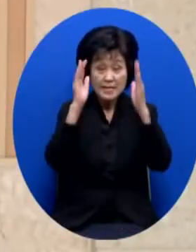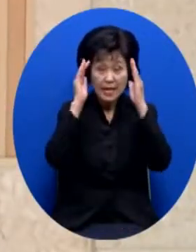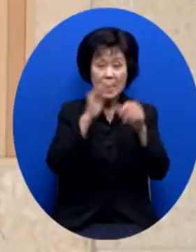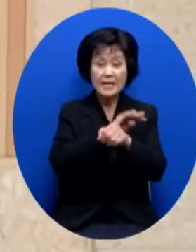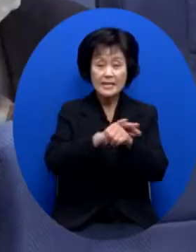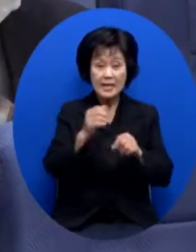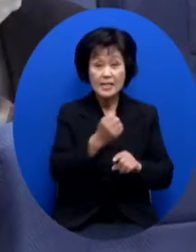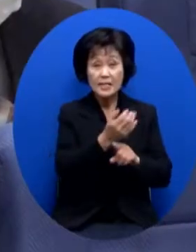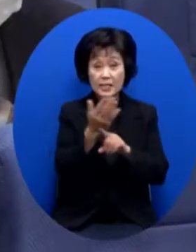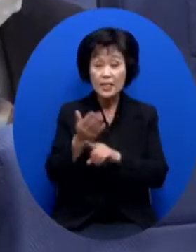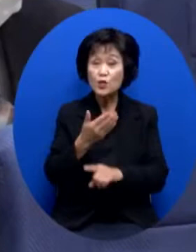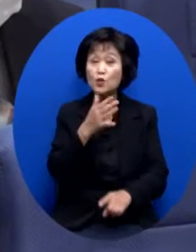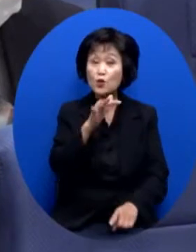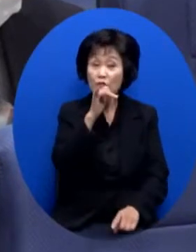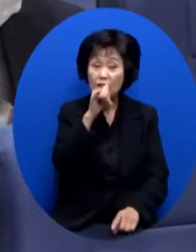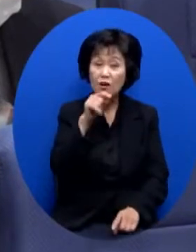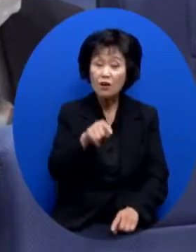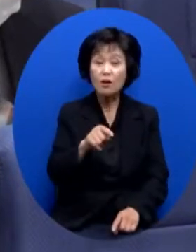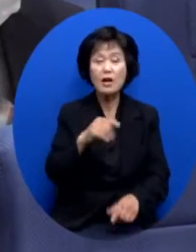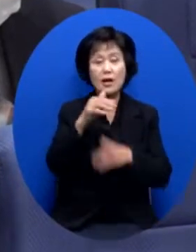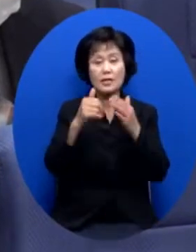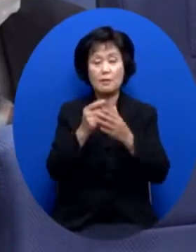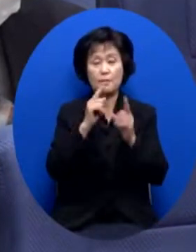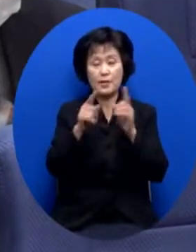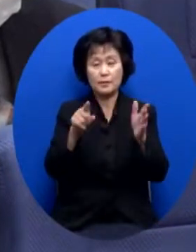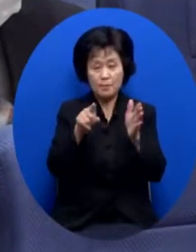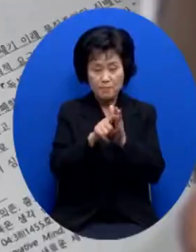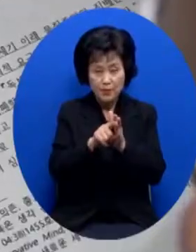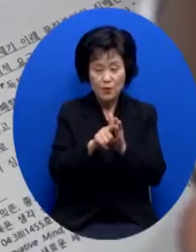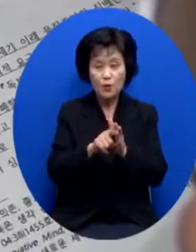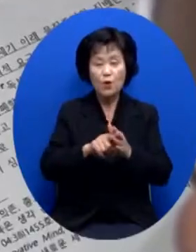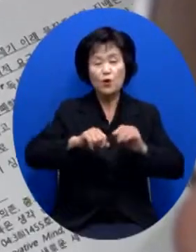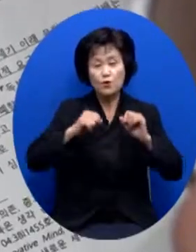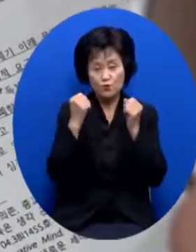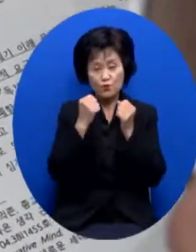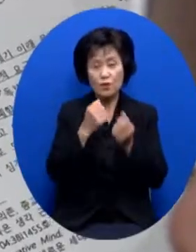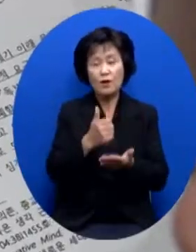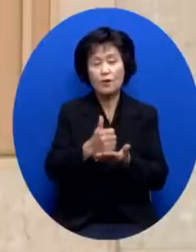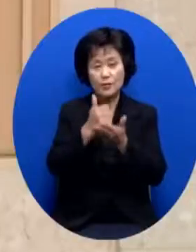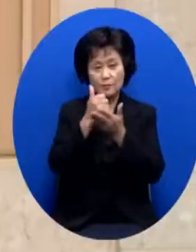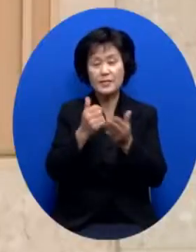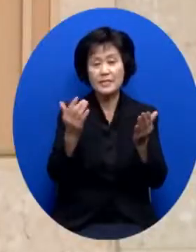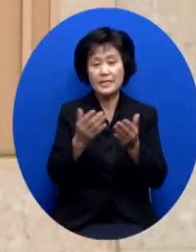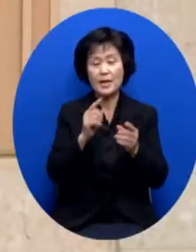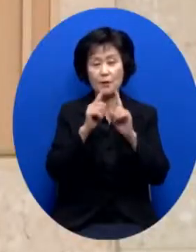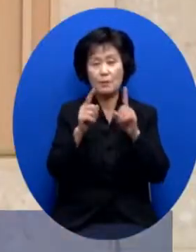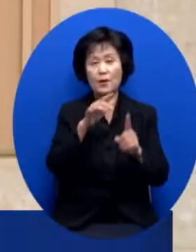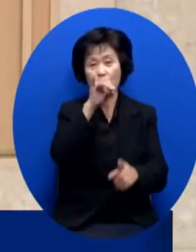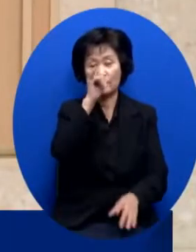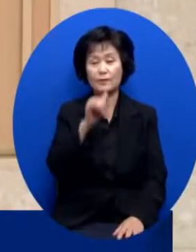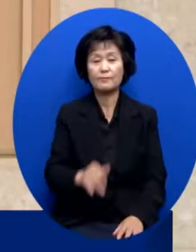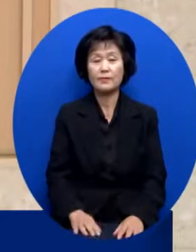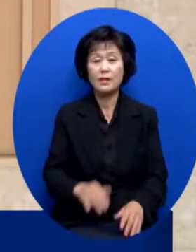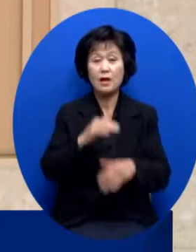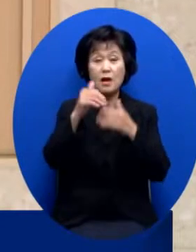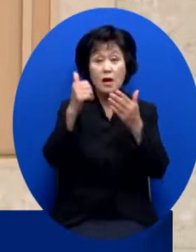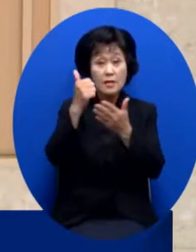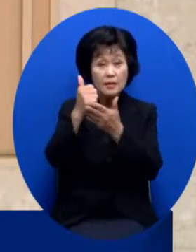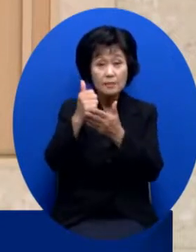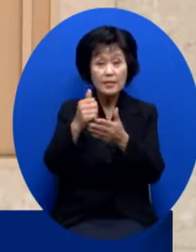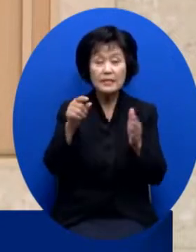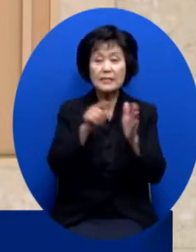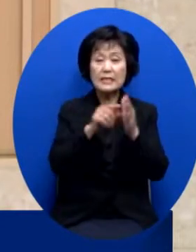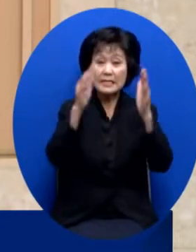방법은 하나님의 말씀을 믿고 순종하고 섬기는 것이라고 강조했습니다. 하나님이 신학은